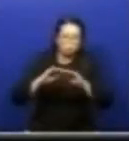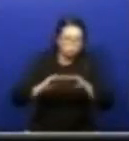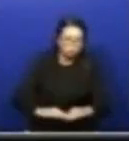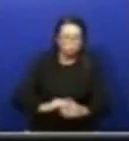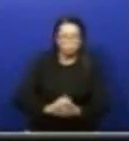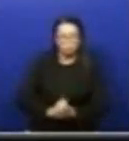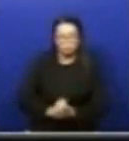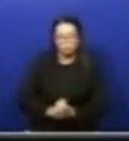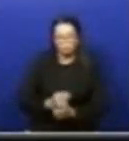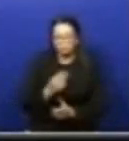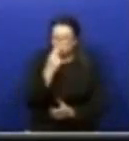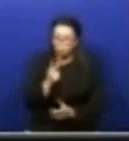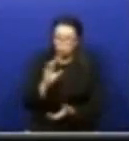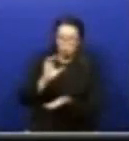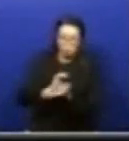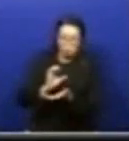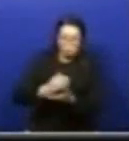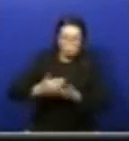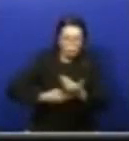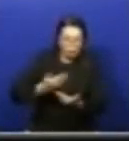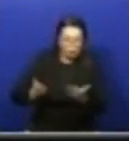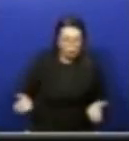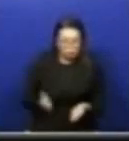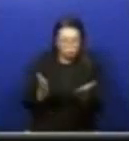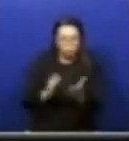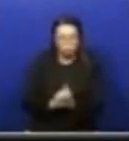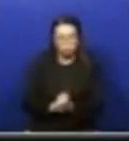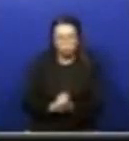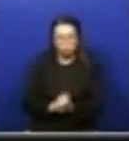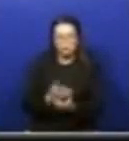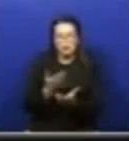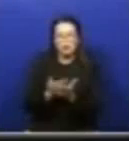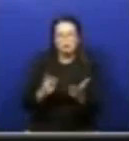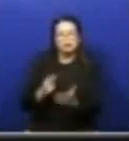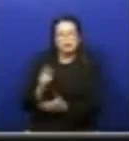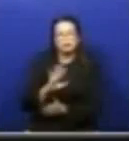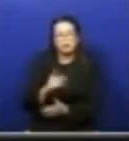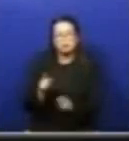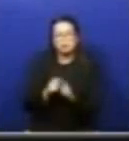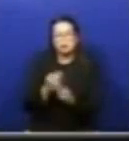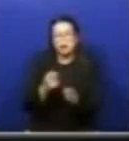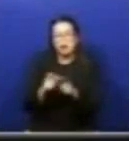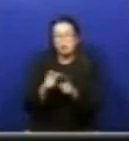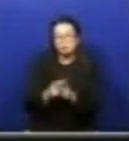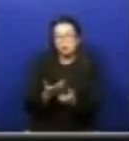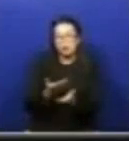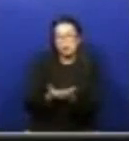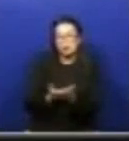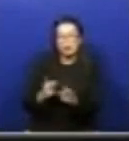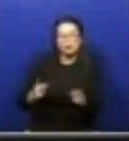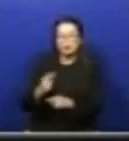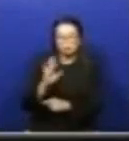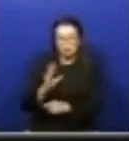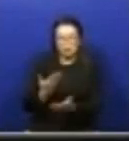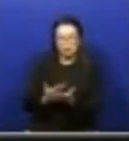ผมดูการตัดงบเที่ยวนี้ไม่ได้ตัดหรอกครับขอกลับใช้คำว่าขอคืนดีกว่าตัดมันไม่ใช่หรอกครับเพราะง